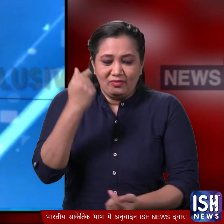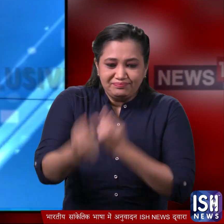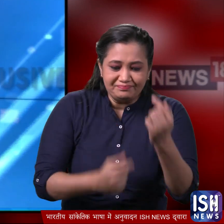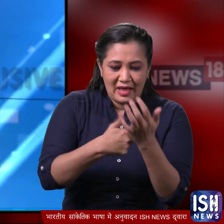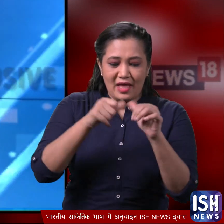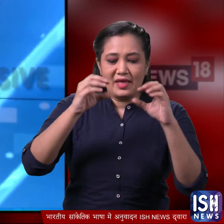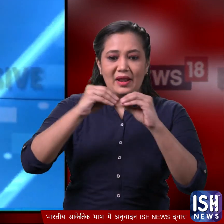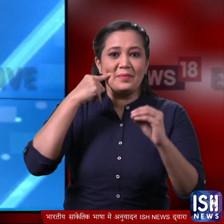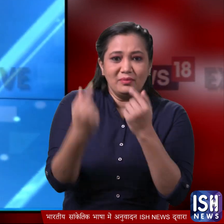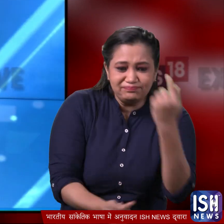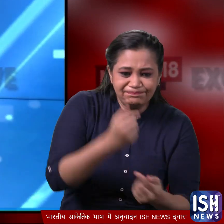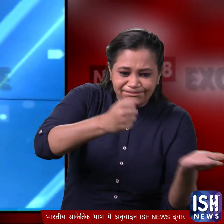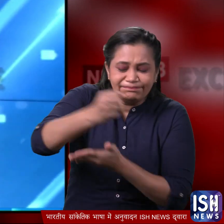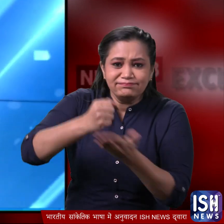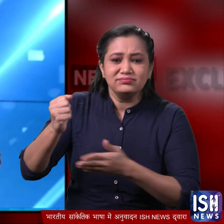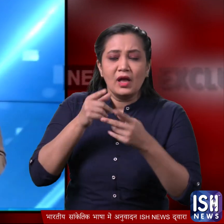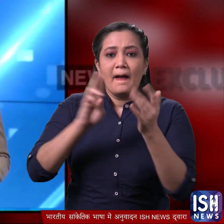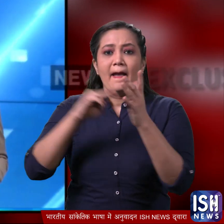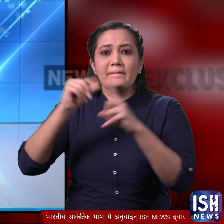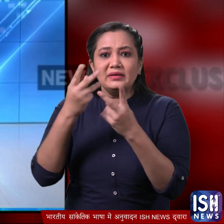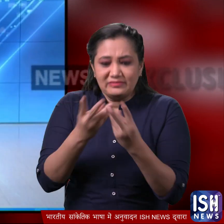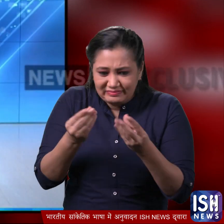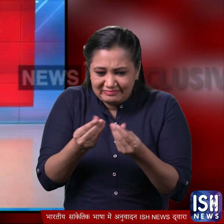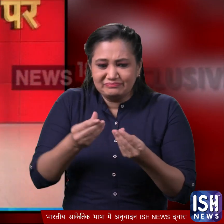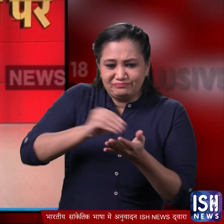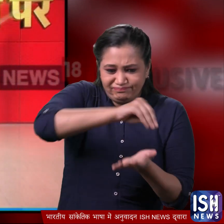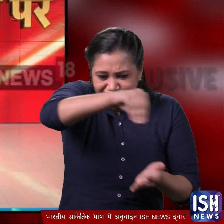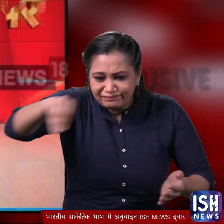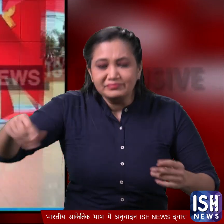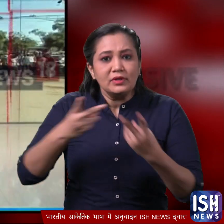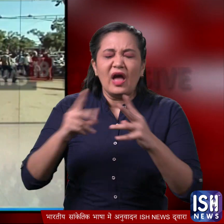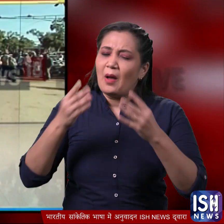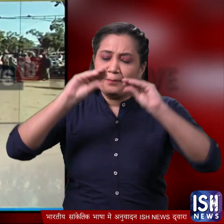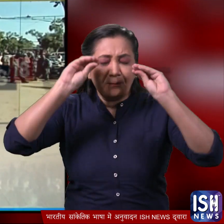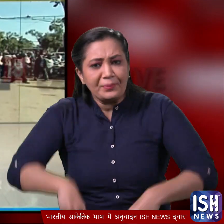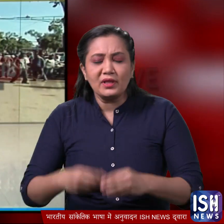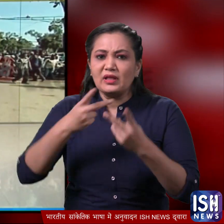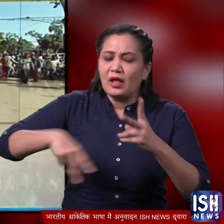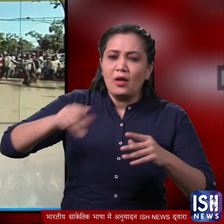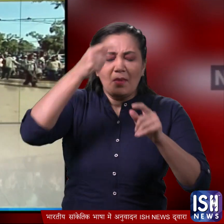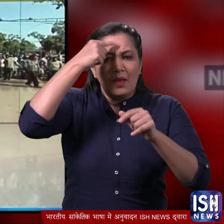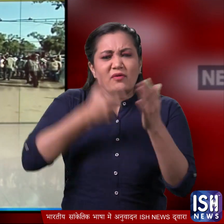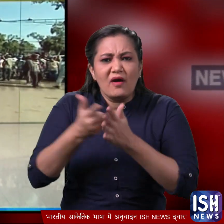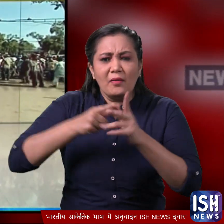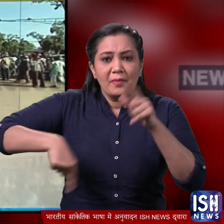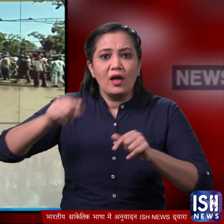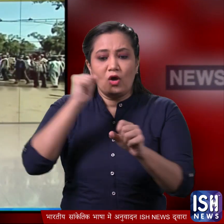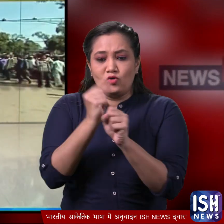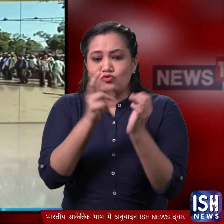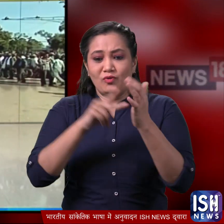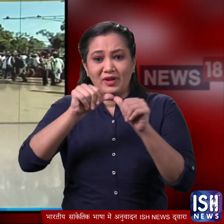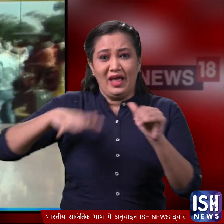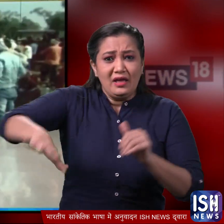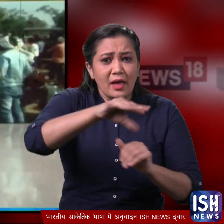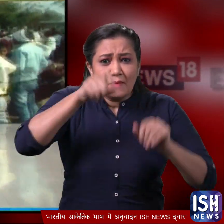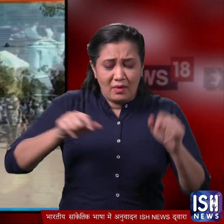रबी की फसल की बुआई का वक्त है, लेकिन मध्य प्रदेश के कुछ जिलों में खाद की ऐसी किल्लत हुई कि किसानों की मुश्किलें बढ़ गईं। गुना में तो कई किसान इसके लिए